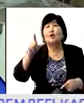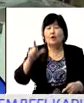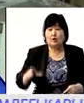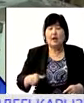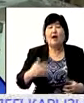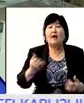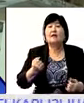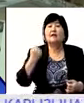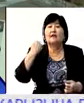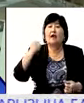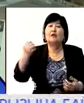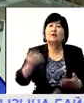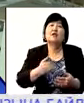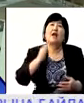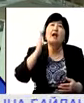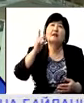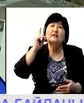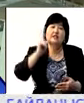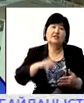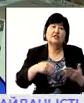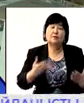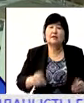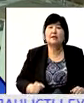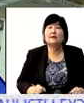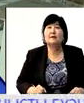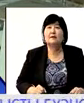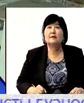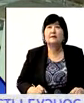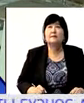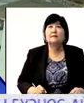Гүлжайнаның алар асулары әлі алда деген сенімдеміз. Мадина